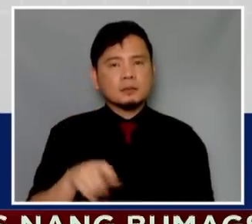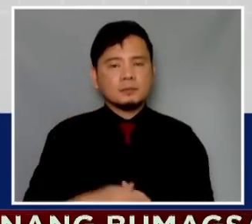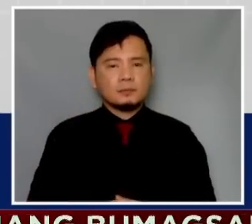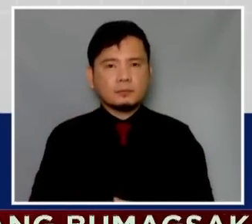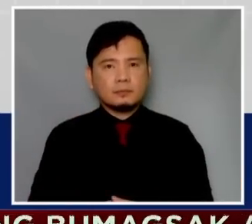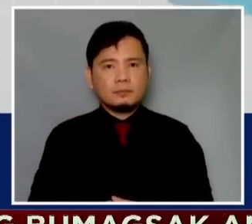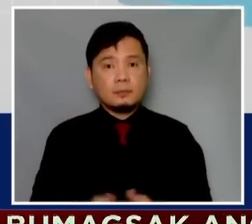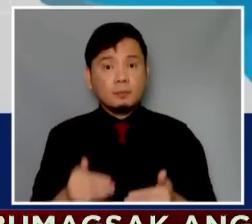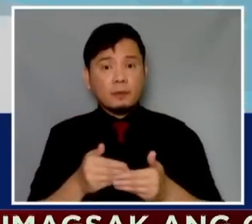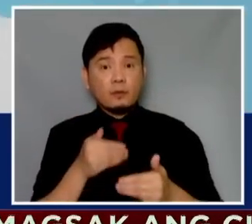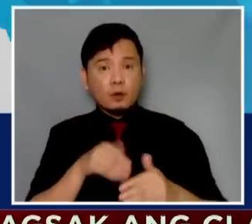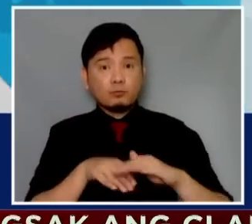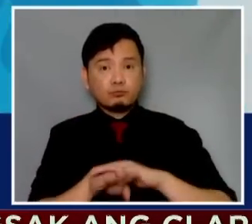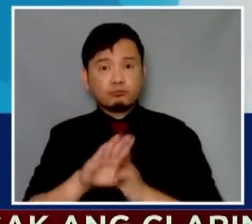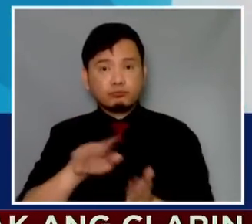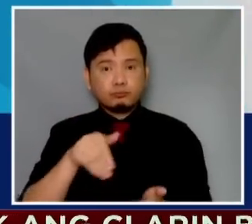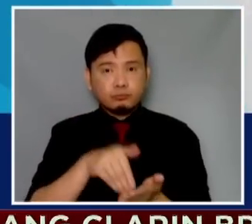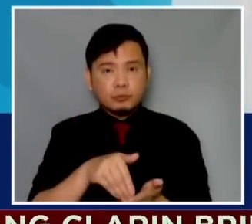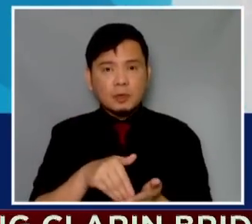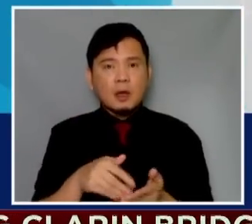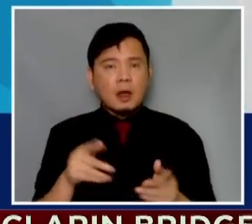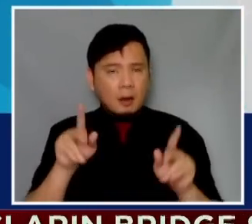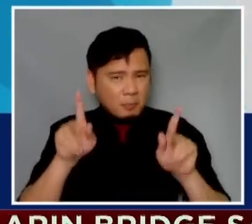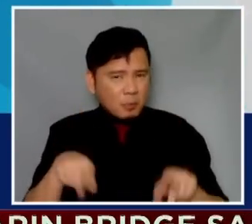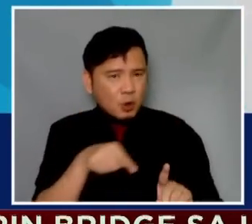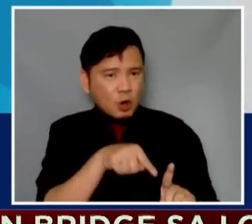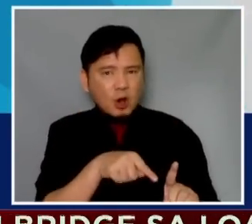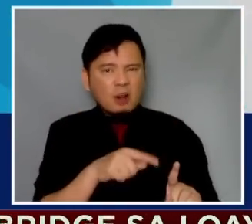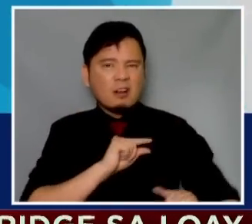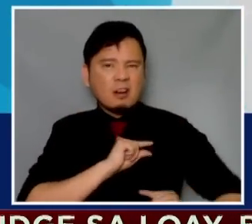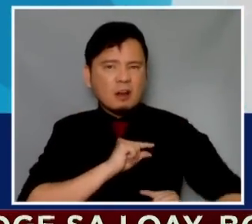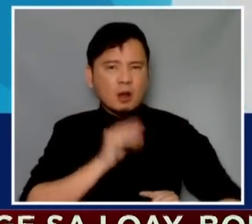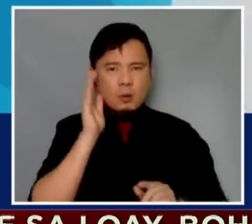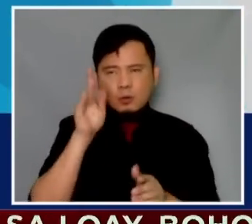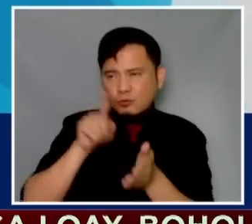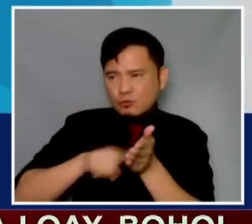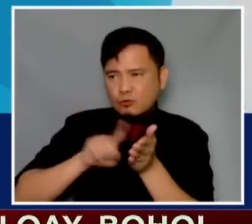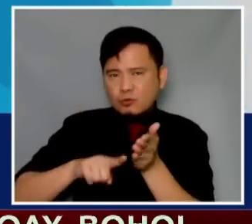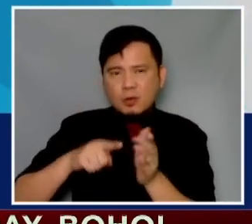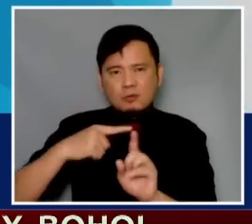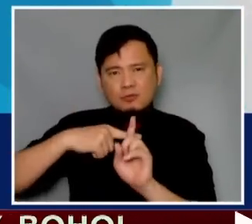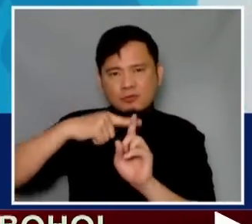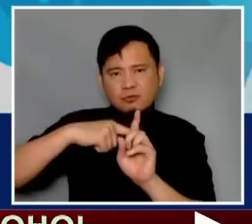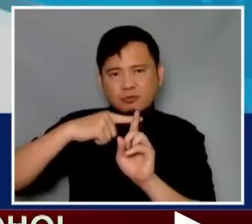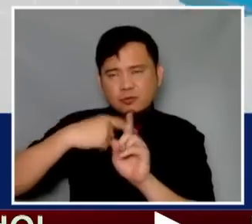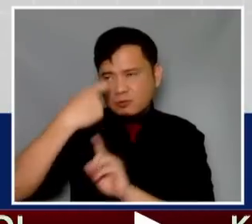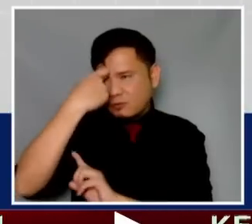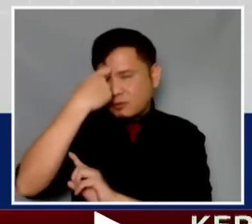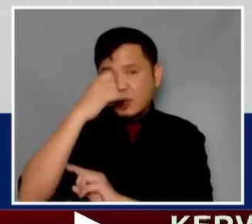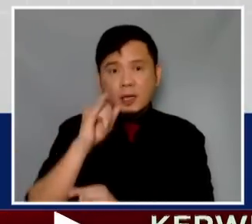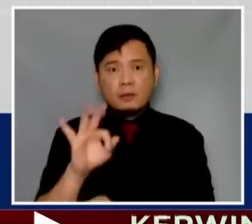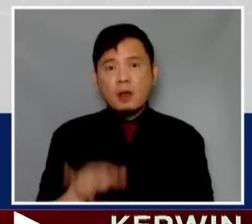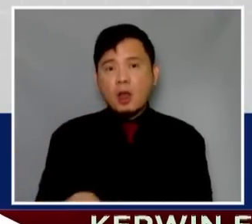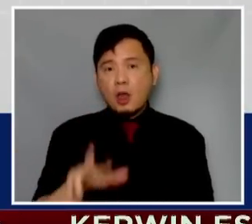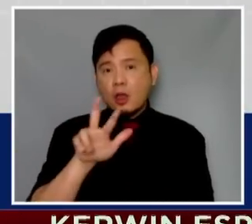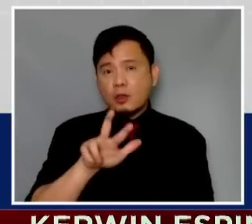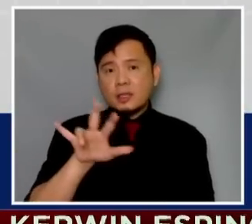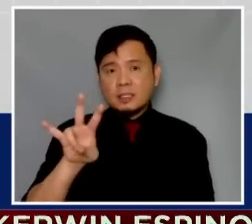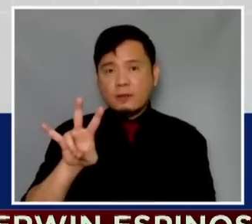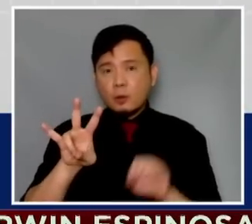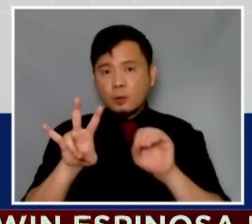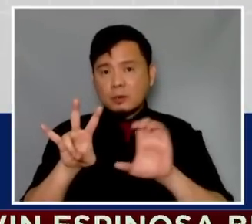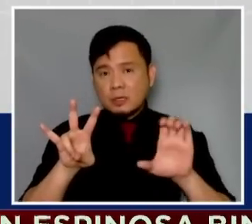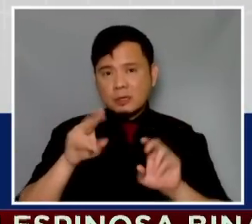sa polling place, may mag-check ng inyong temperatura. Kapag 37 degrees pataas, papatabihin muna kayo ng